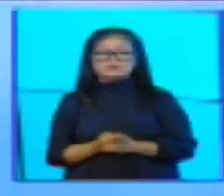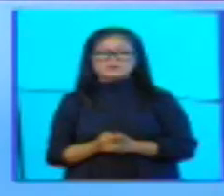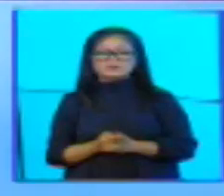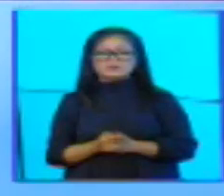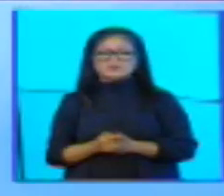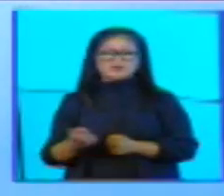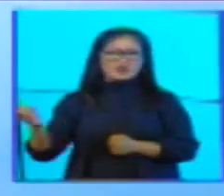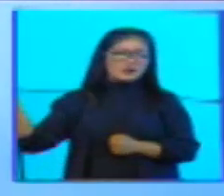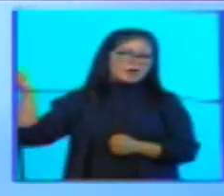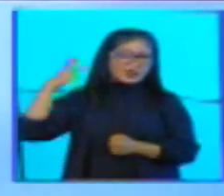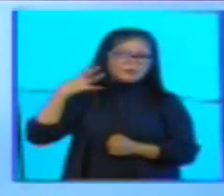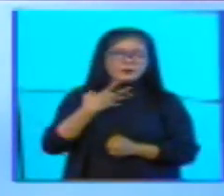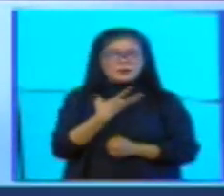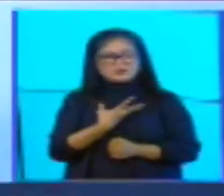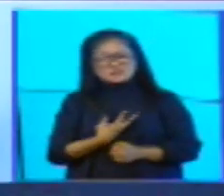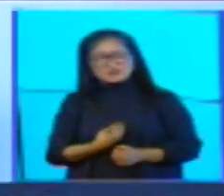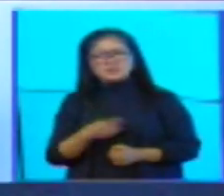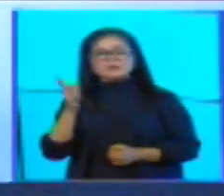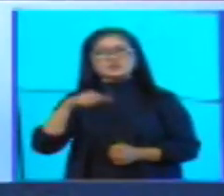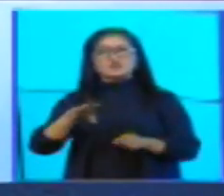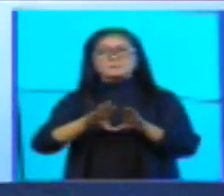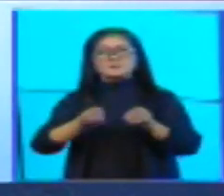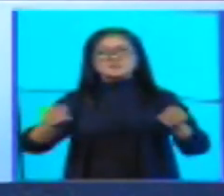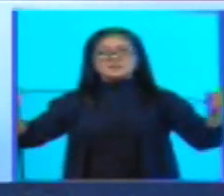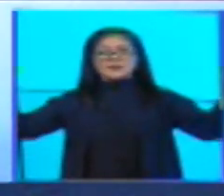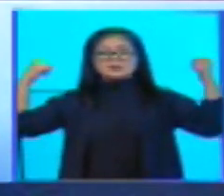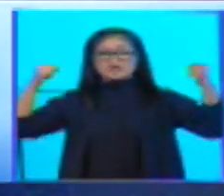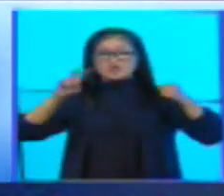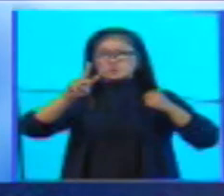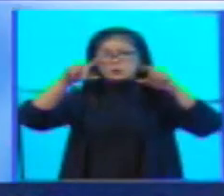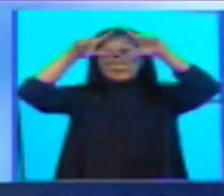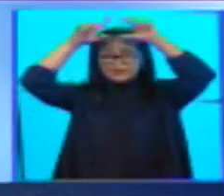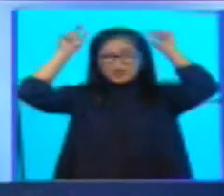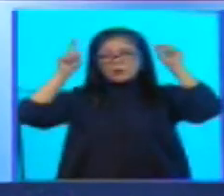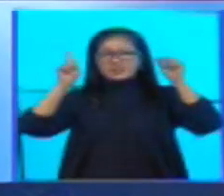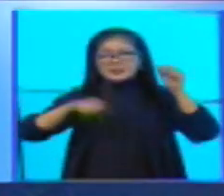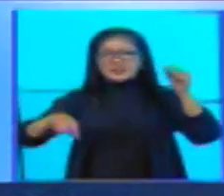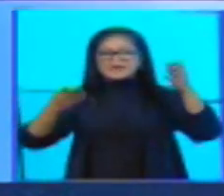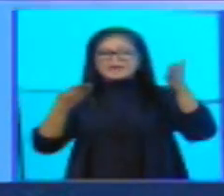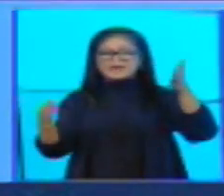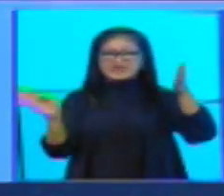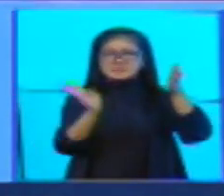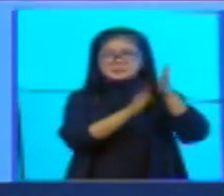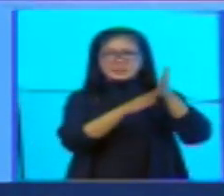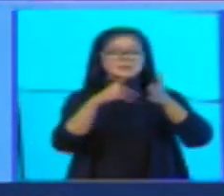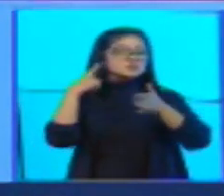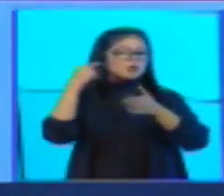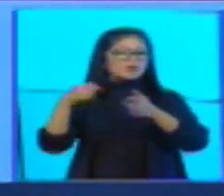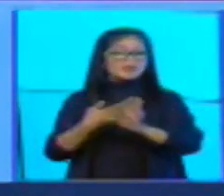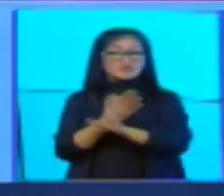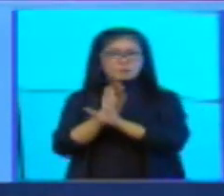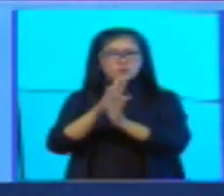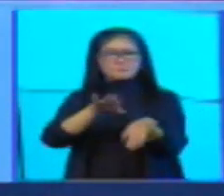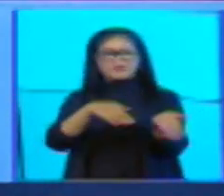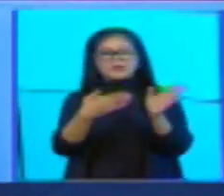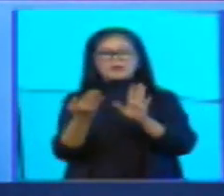Kabar duka kembali datang dari tenaga kesehatan. Dua perawat di Gresik, Jawa Timur meninggal dunia akibat terpapar